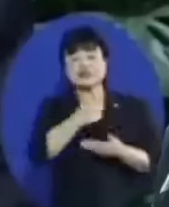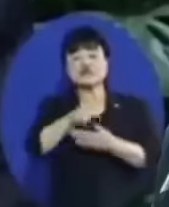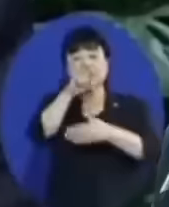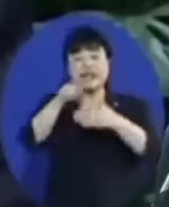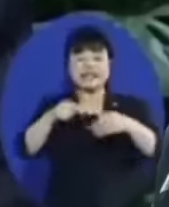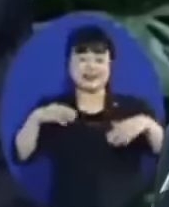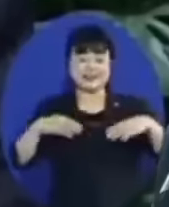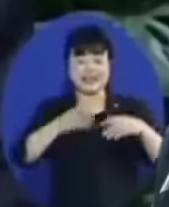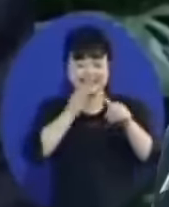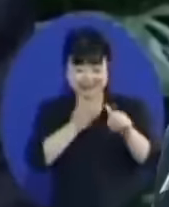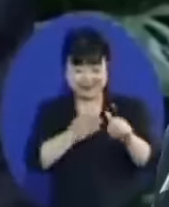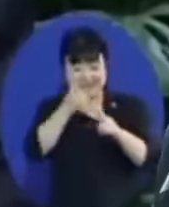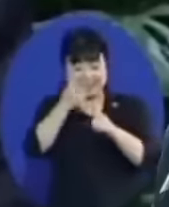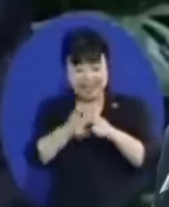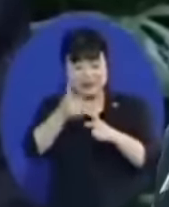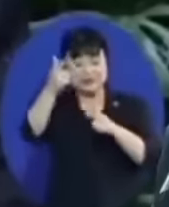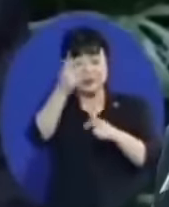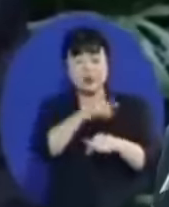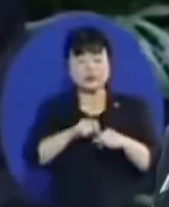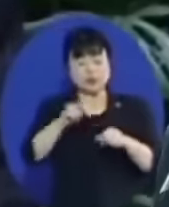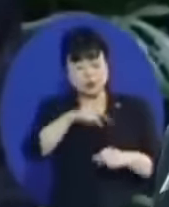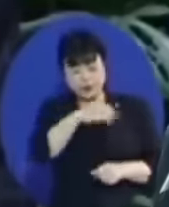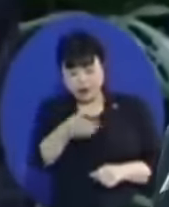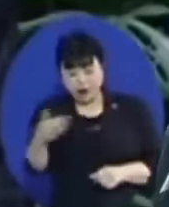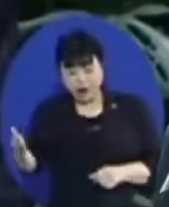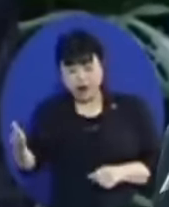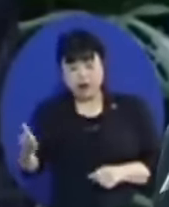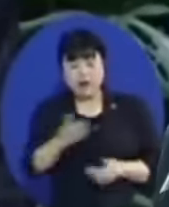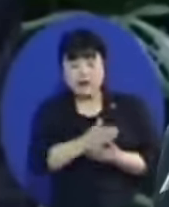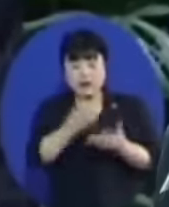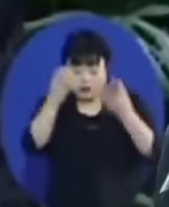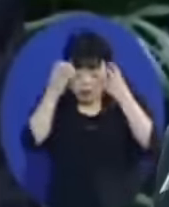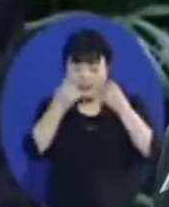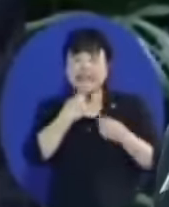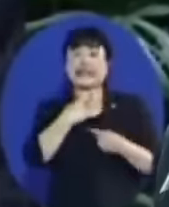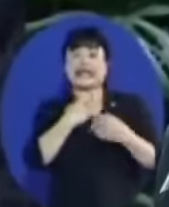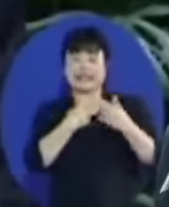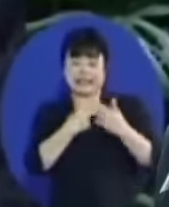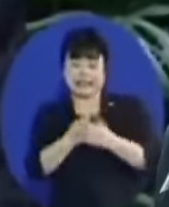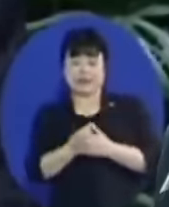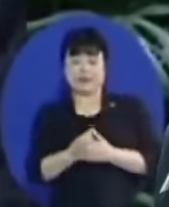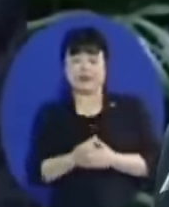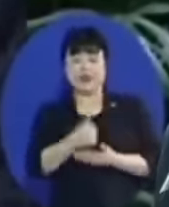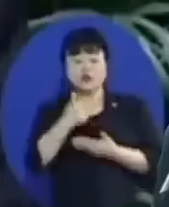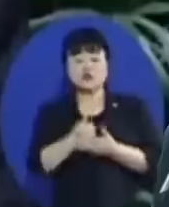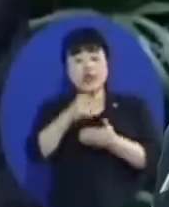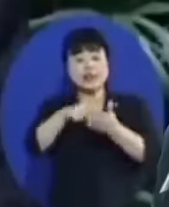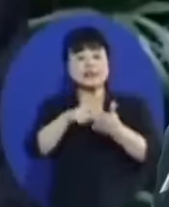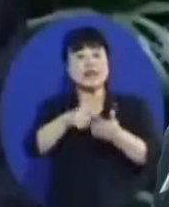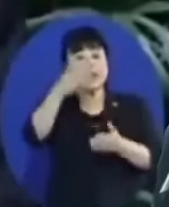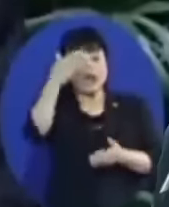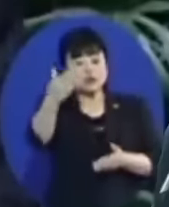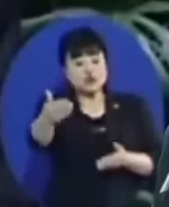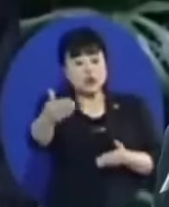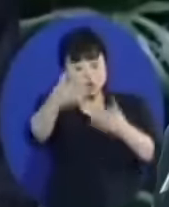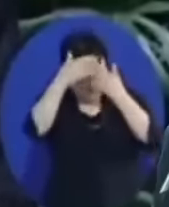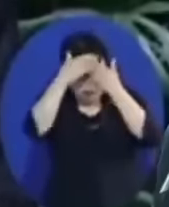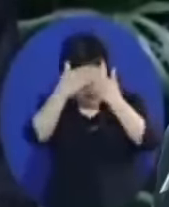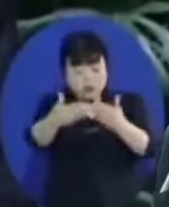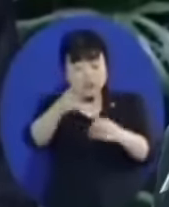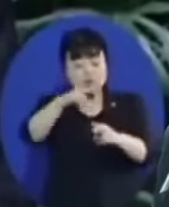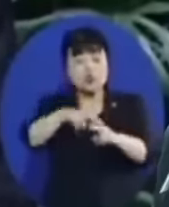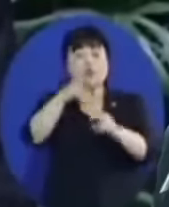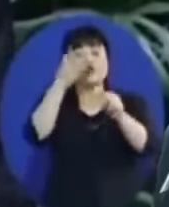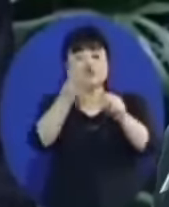자랑하십시오. 예수님이 몸짓고 피 흘려 온갖 고생을 다해서 우리 죄의 대가를 지불하고 값없이 우리에게